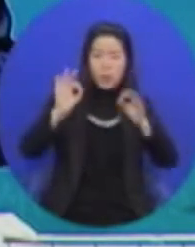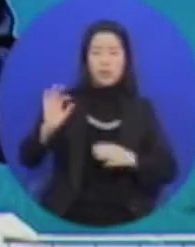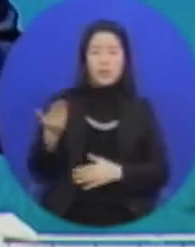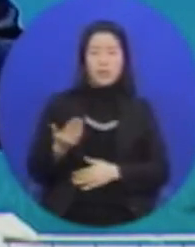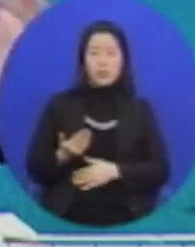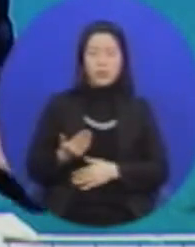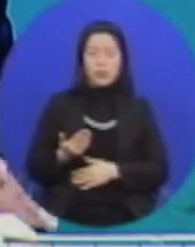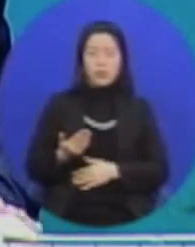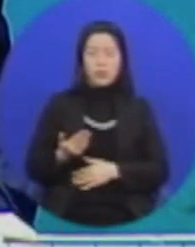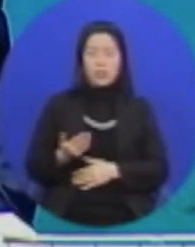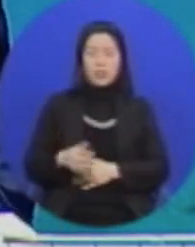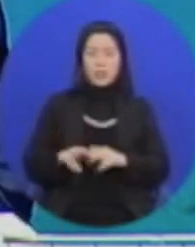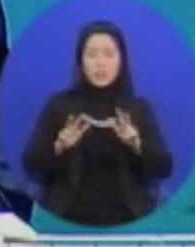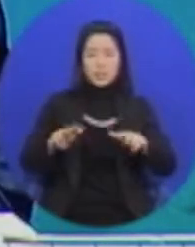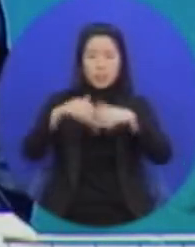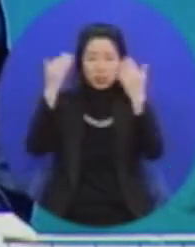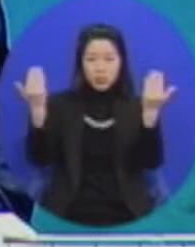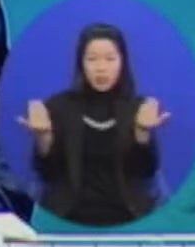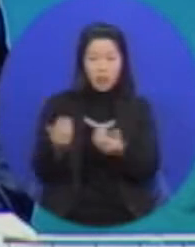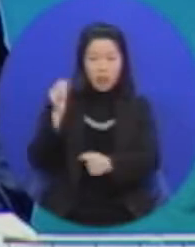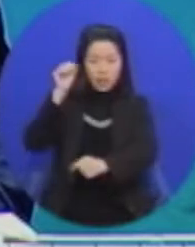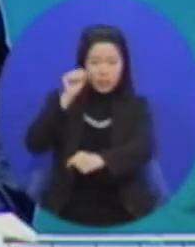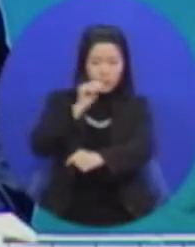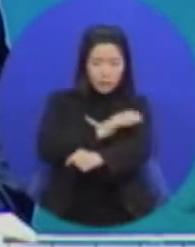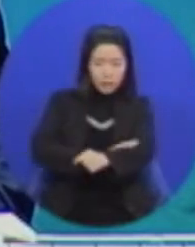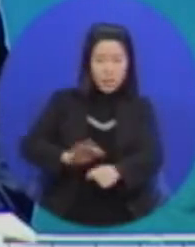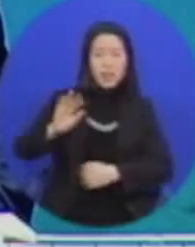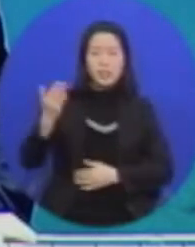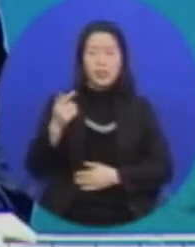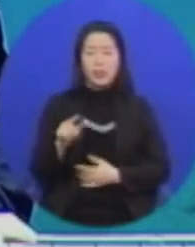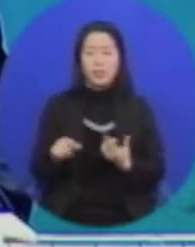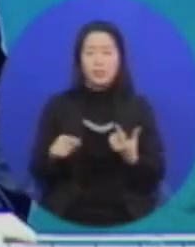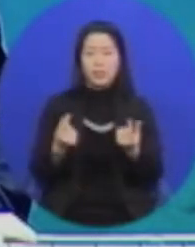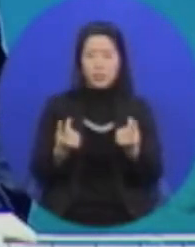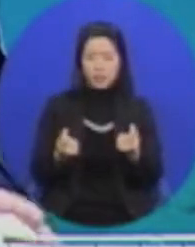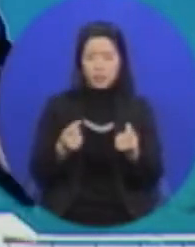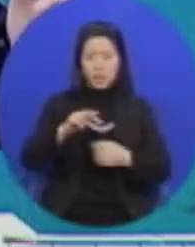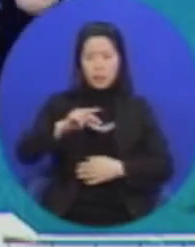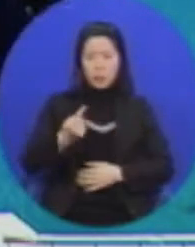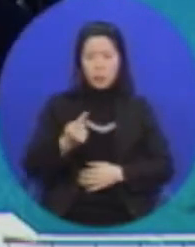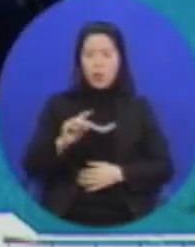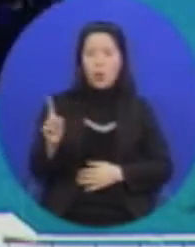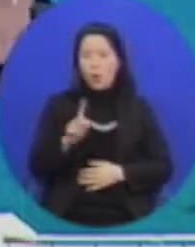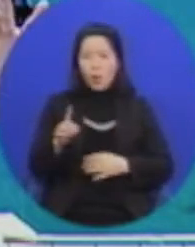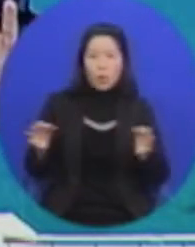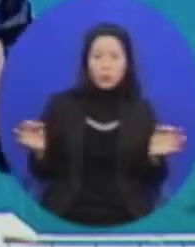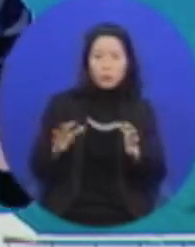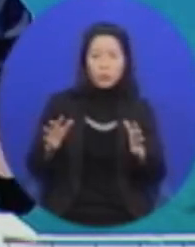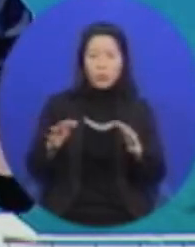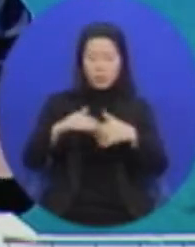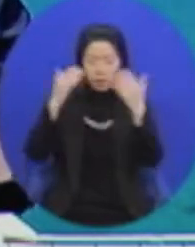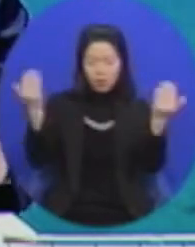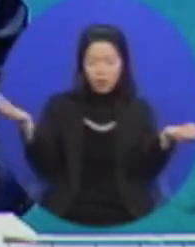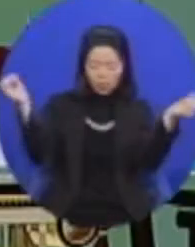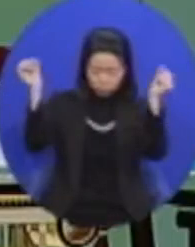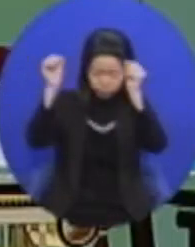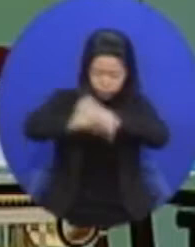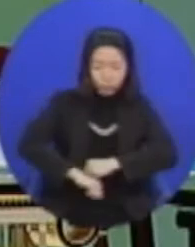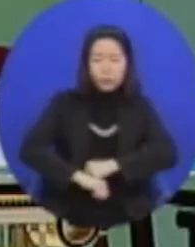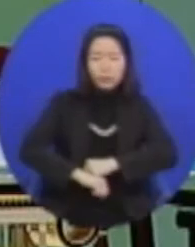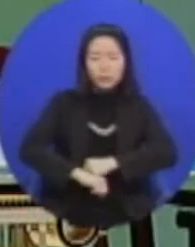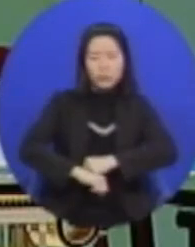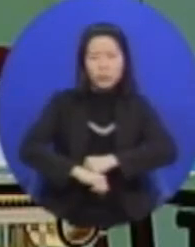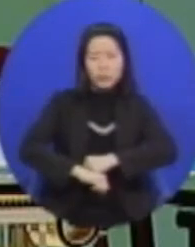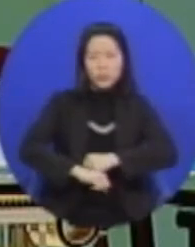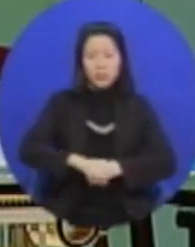지금은 다 잘된 것 같아도 어느 한순간에 뭐 다 무너져 내리는 인생이